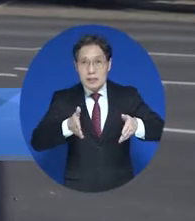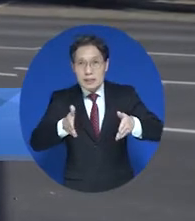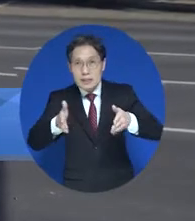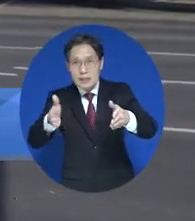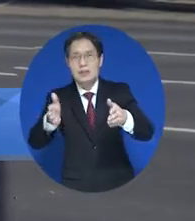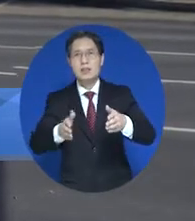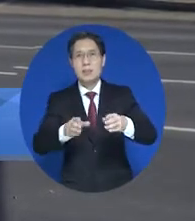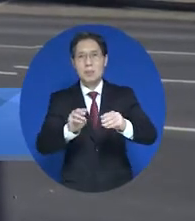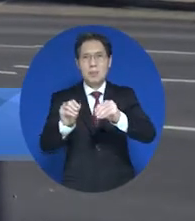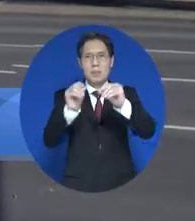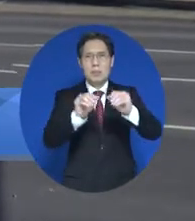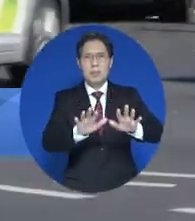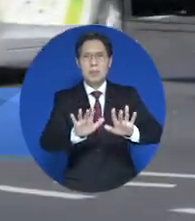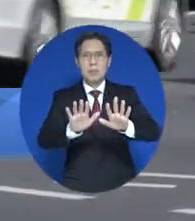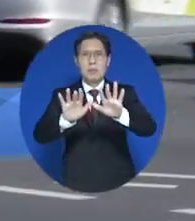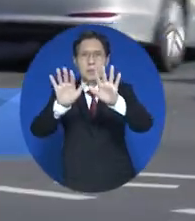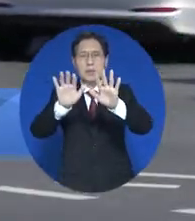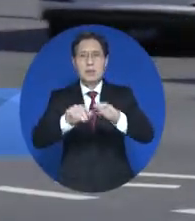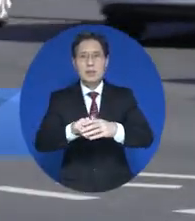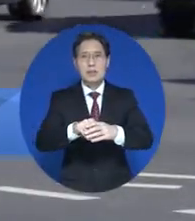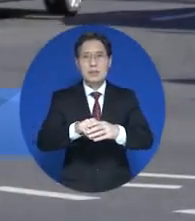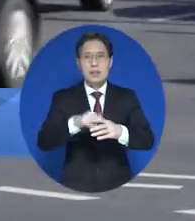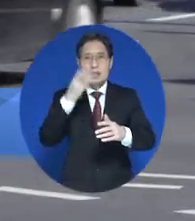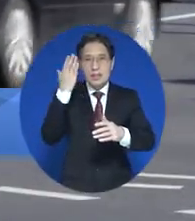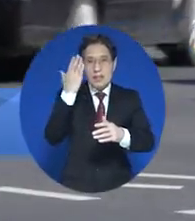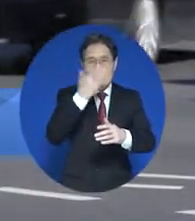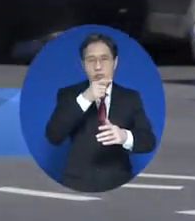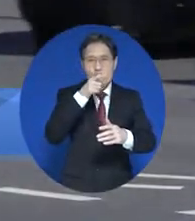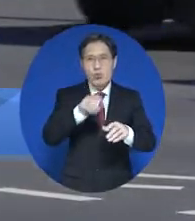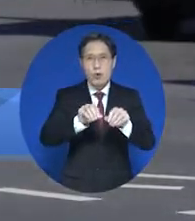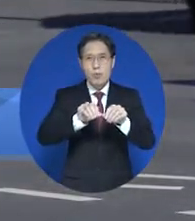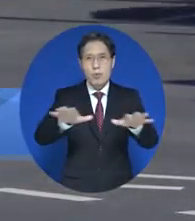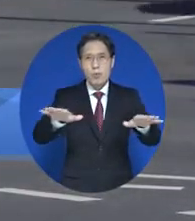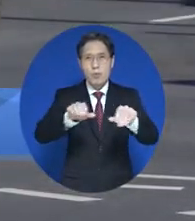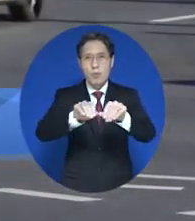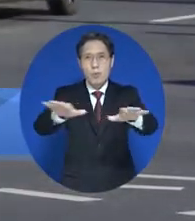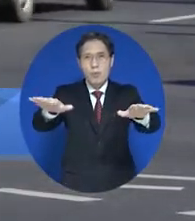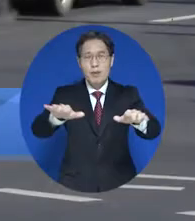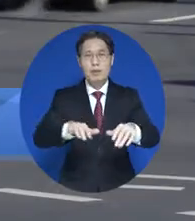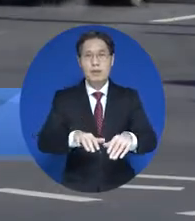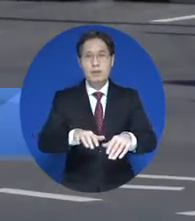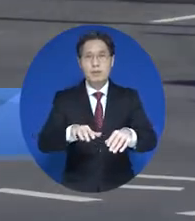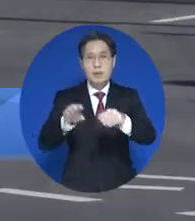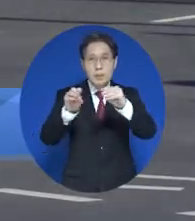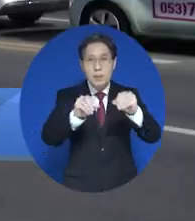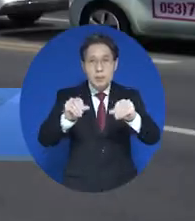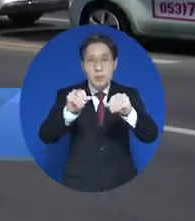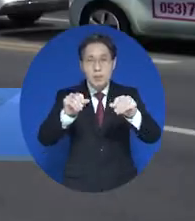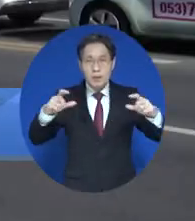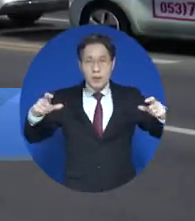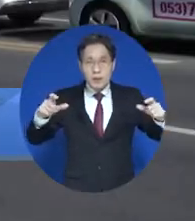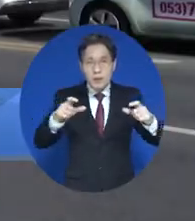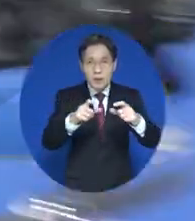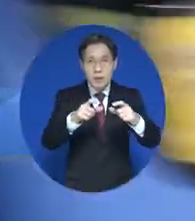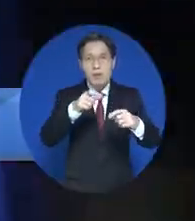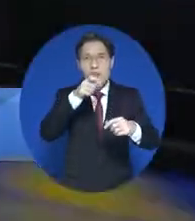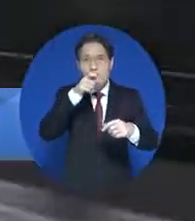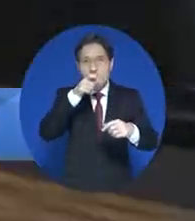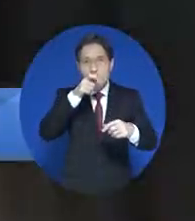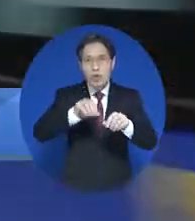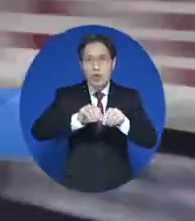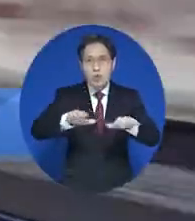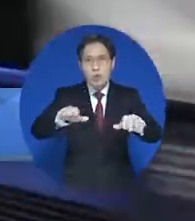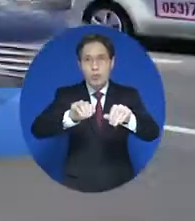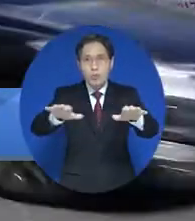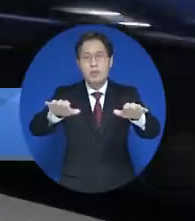도로 제 비산 먼지 에는 클로드 를 신설하고 그 외에 비산 먼지 를 줄이기 위해서는 살수 시설을 설치하는 등